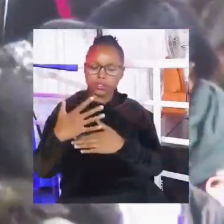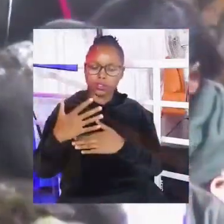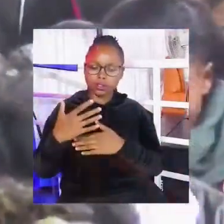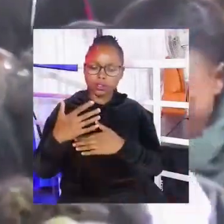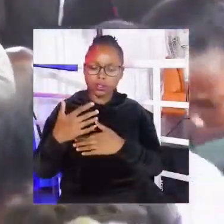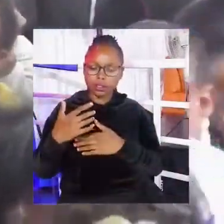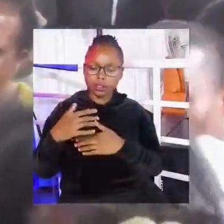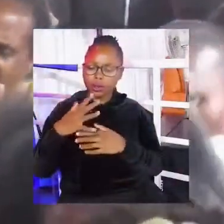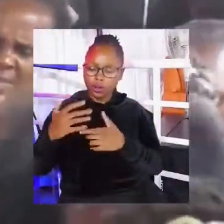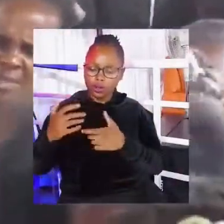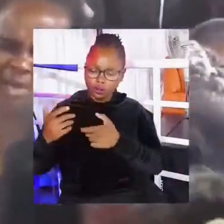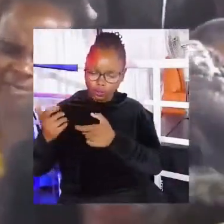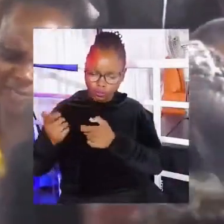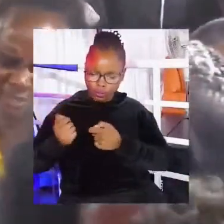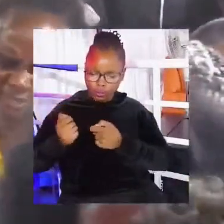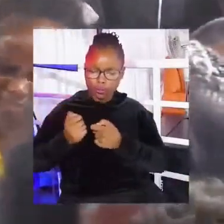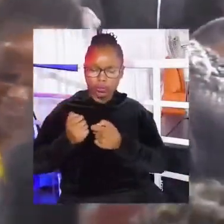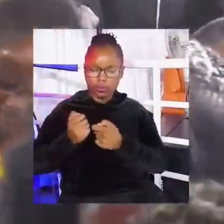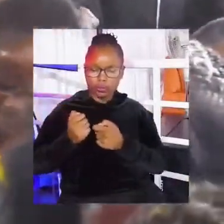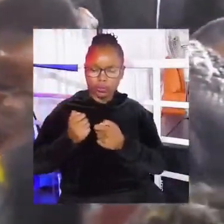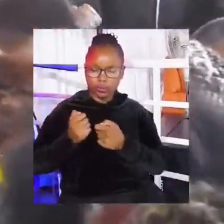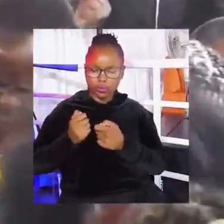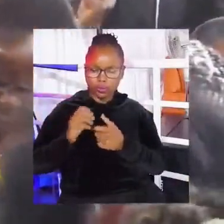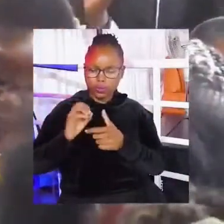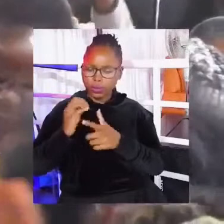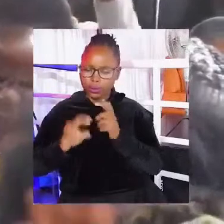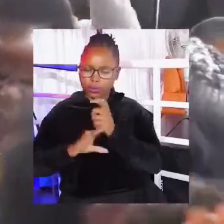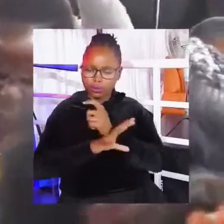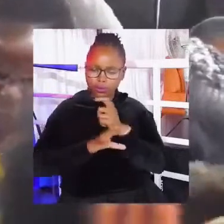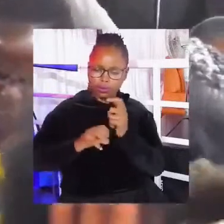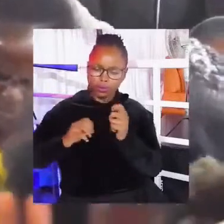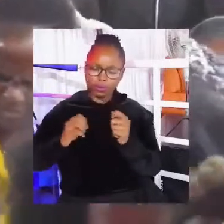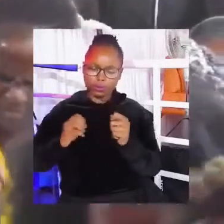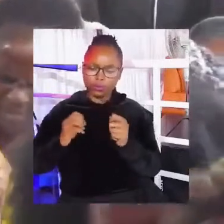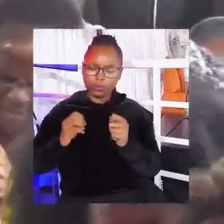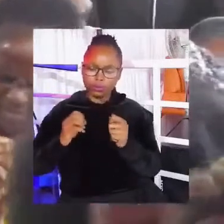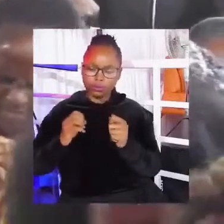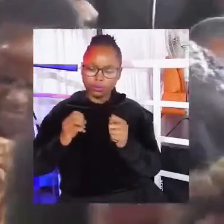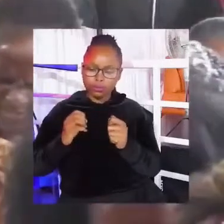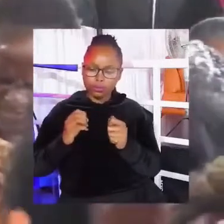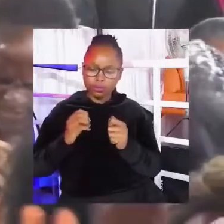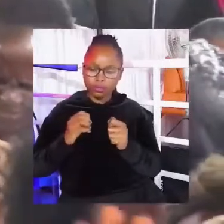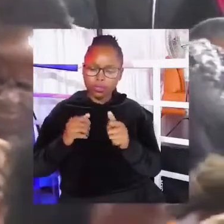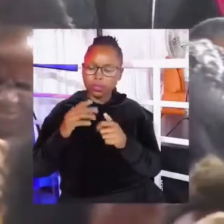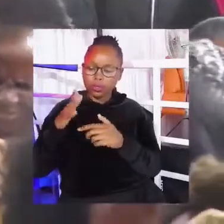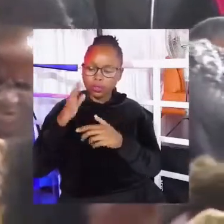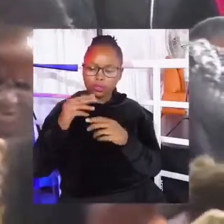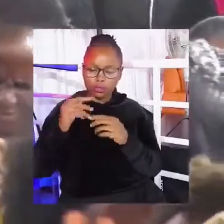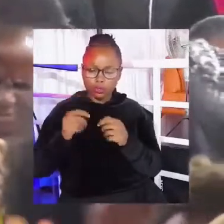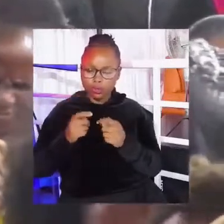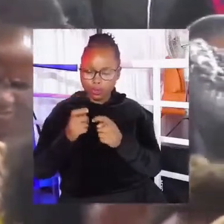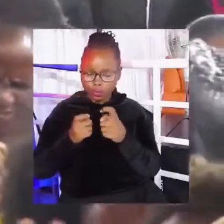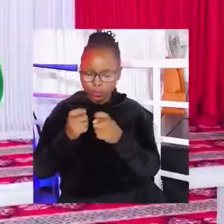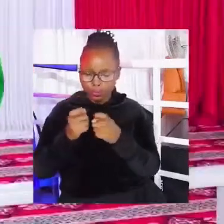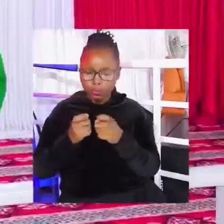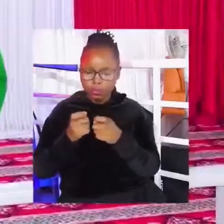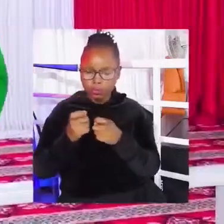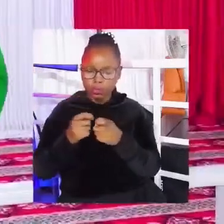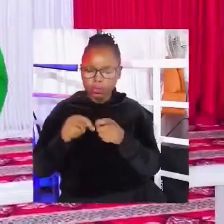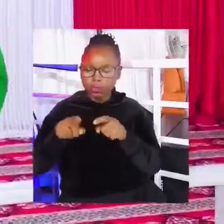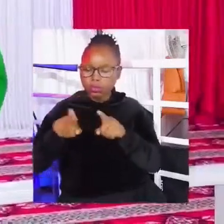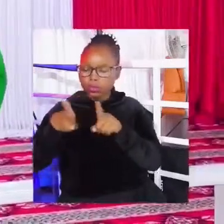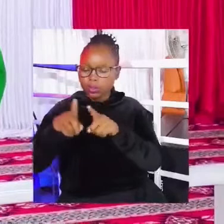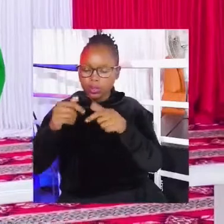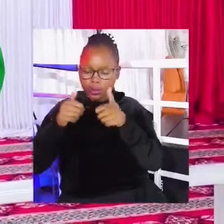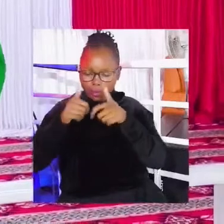itunya netuo Neguo gai Iri asietuo Neguo Jesu Uyo zamakaga Amen Uyo konvamaga